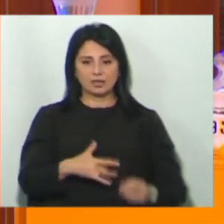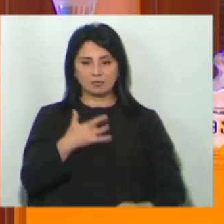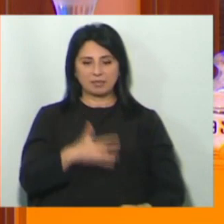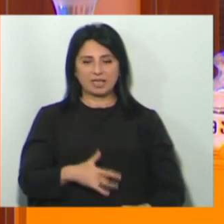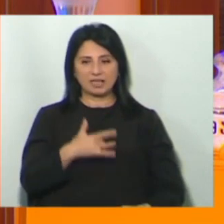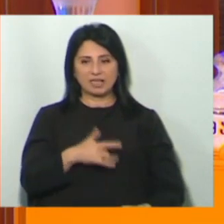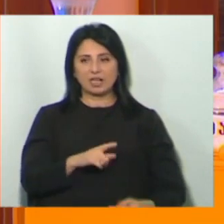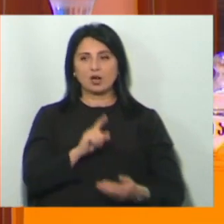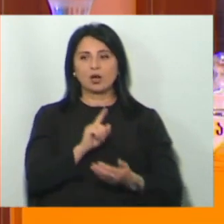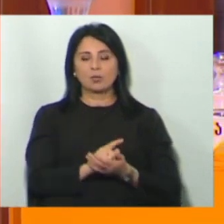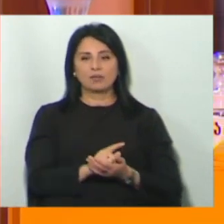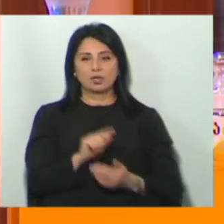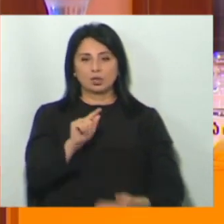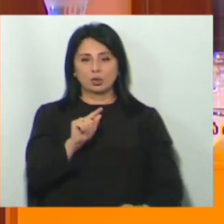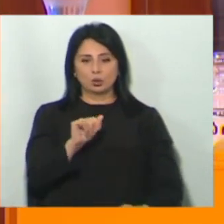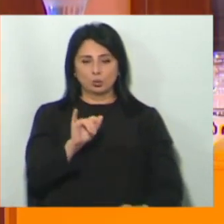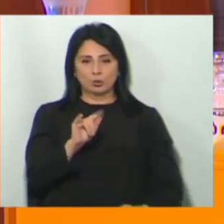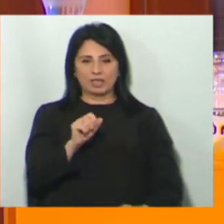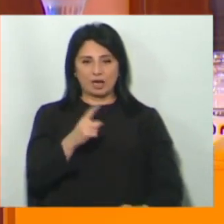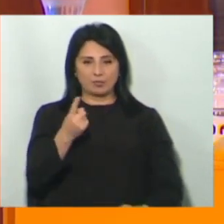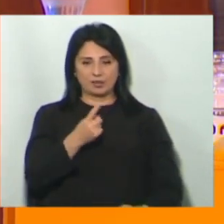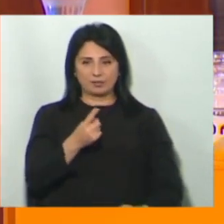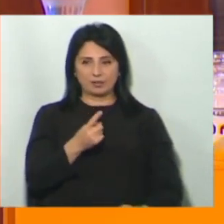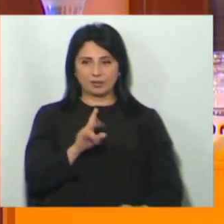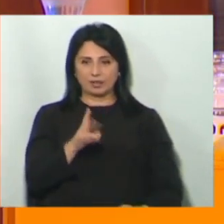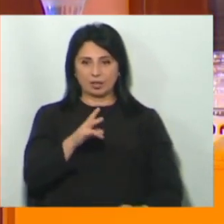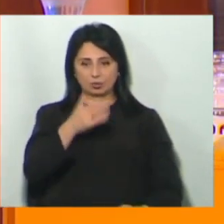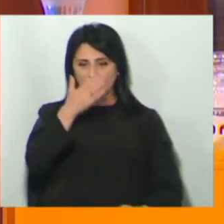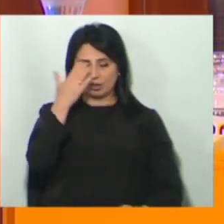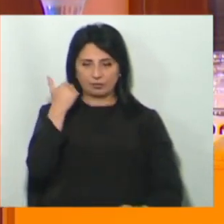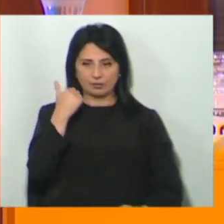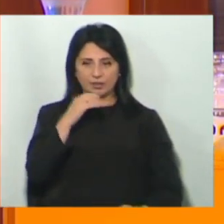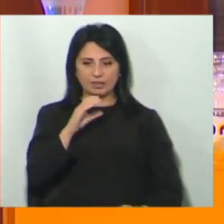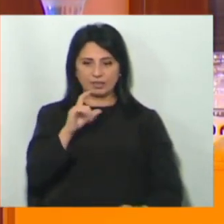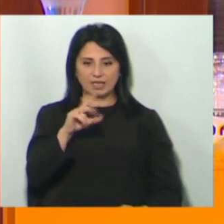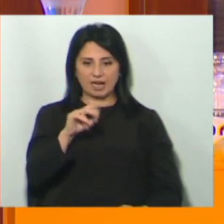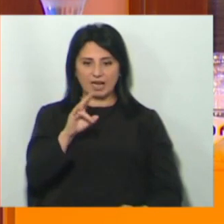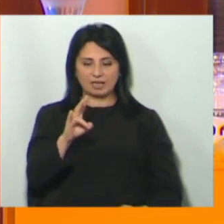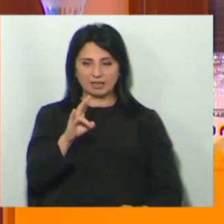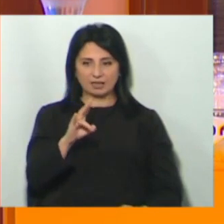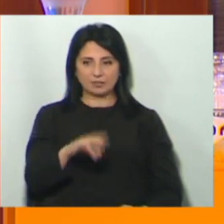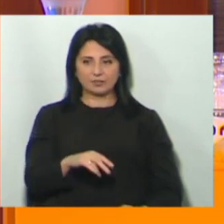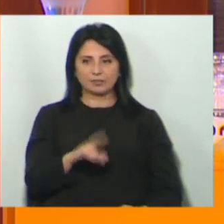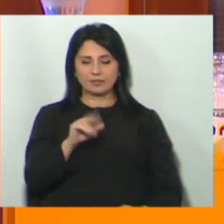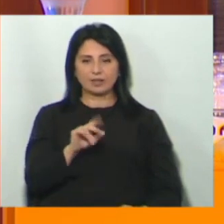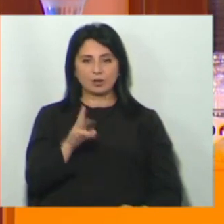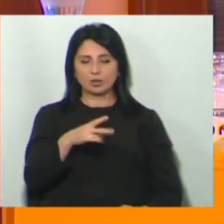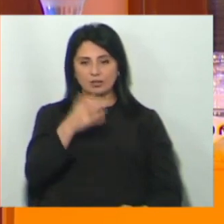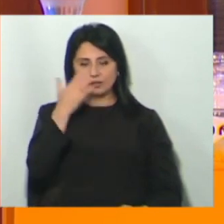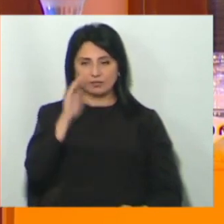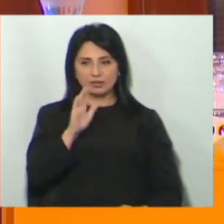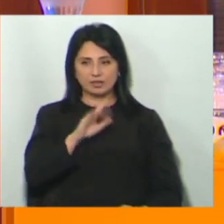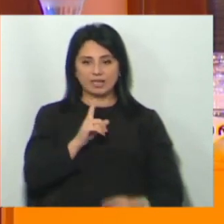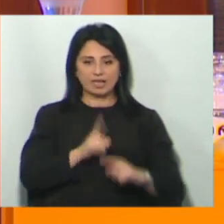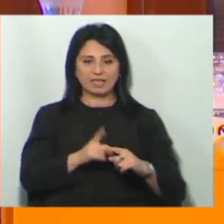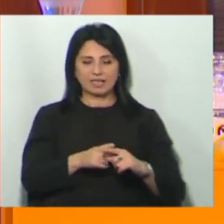მინერალებს, რასაკვირველია, თუთია უნდა დავასახელოთ პირველად, არ უნდა დაგვავიწყდეს სელენი, როგორც ანტიდამჟანგავი და არ უნდა